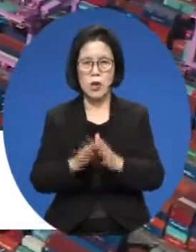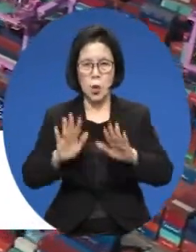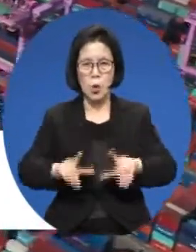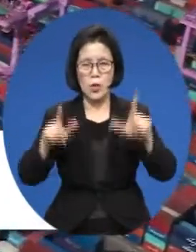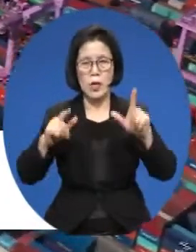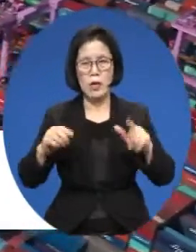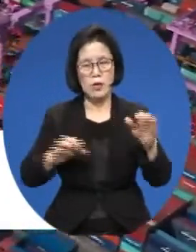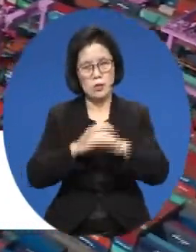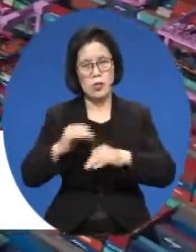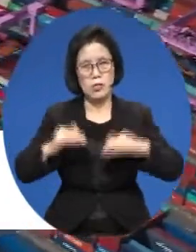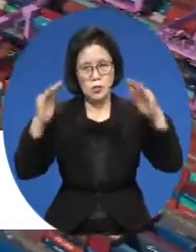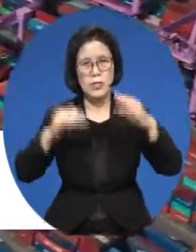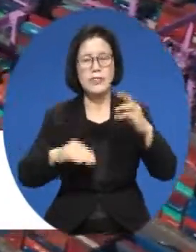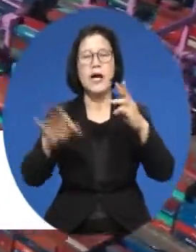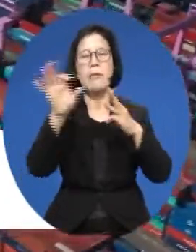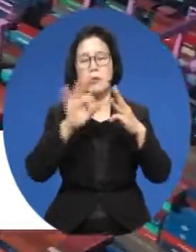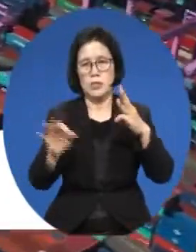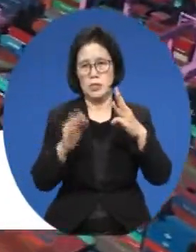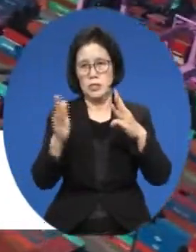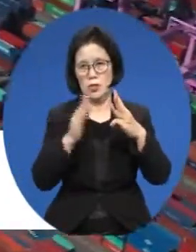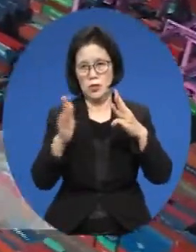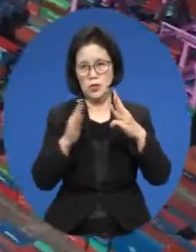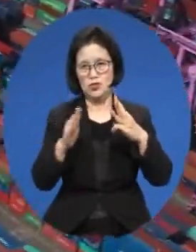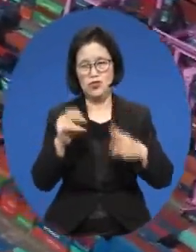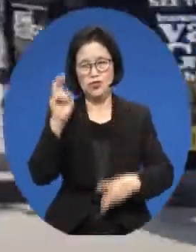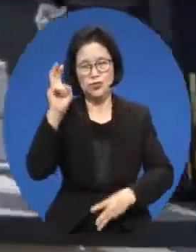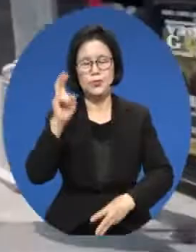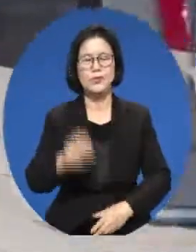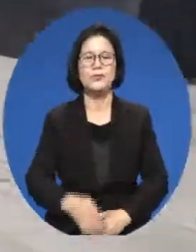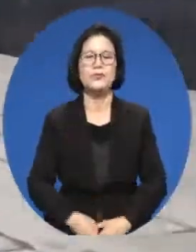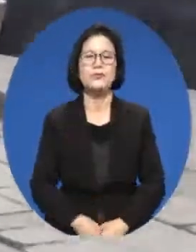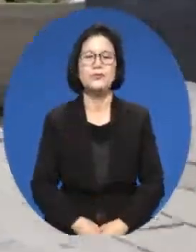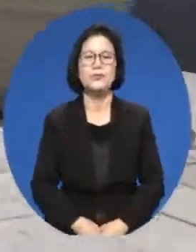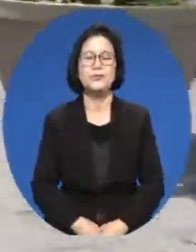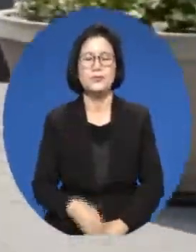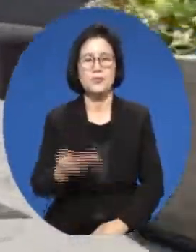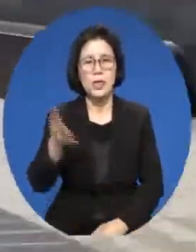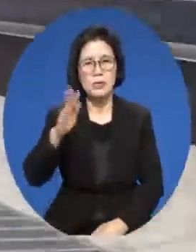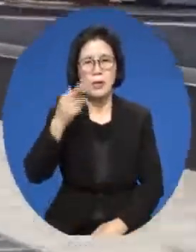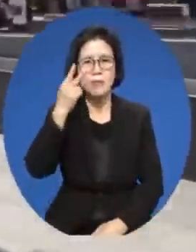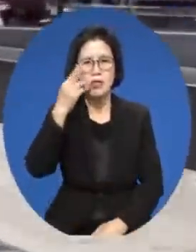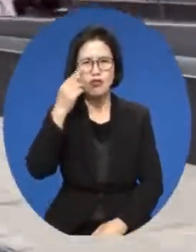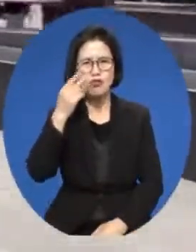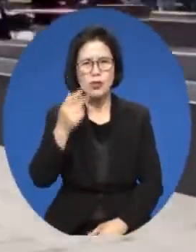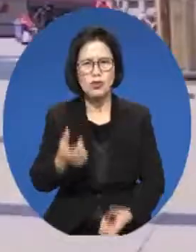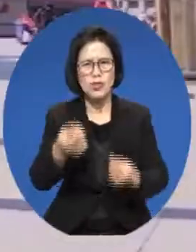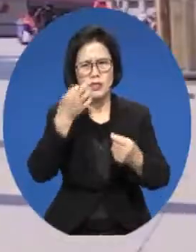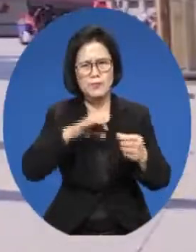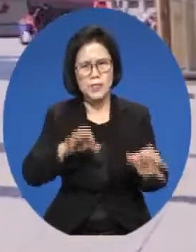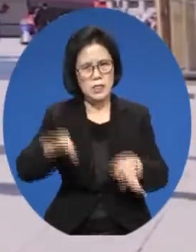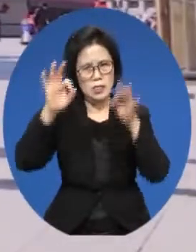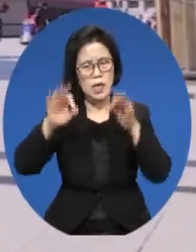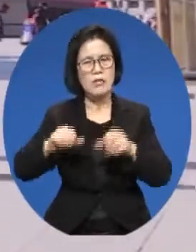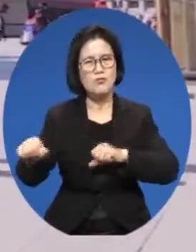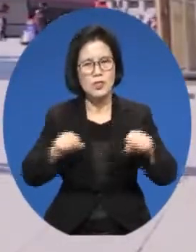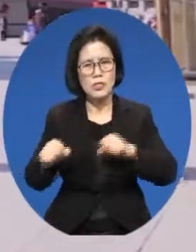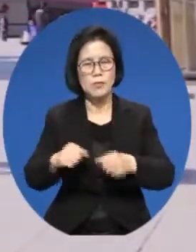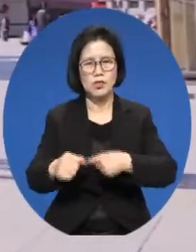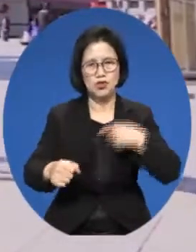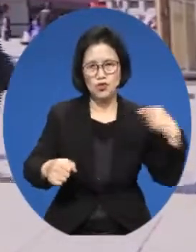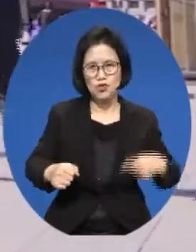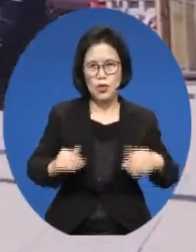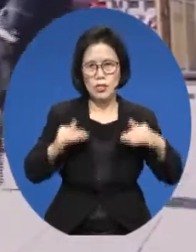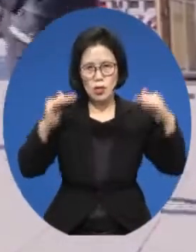경제 성장률을 3% 안팎으로 전망합니다. 하지만 미국의 조기 금리 인상 움직임과